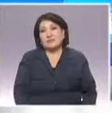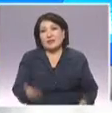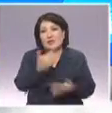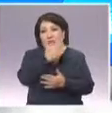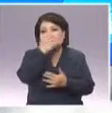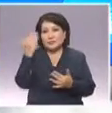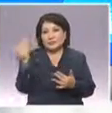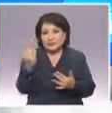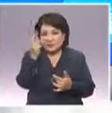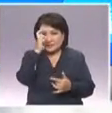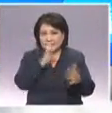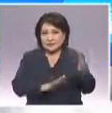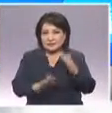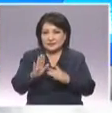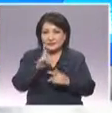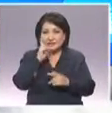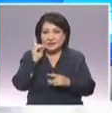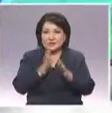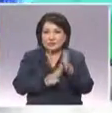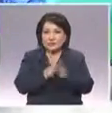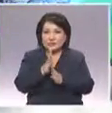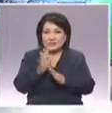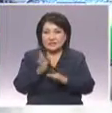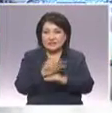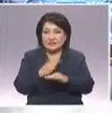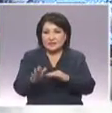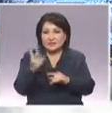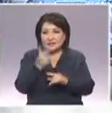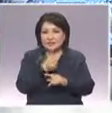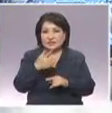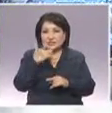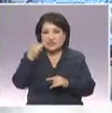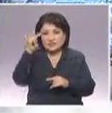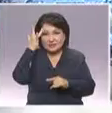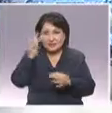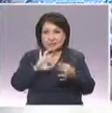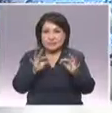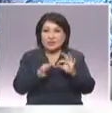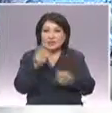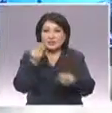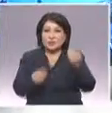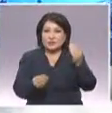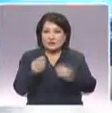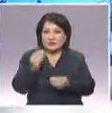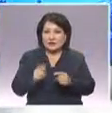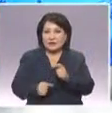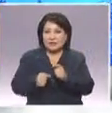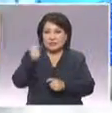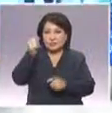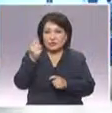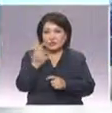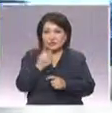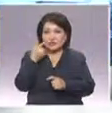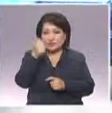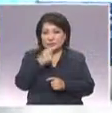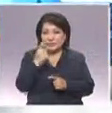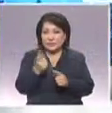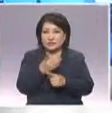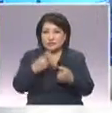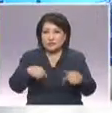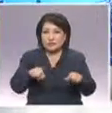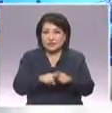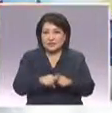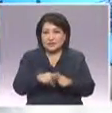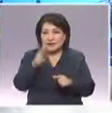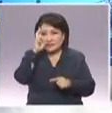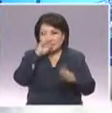Ал аспан асты елінде жасөспірімдер арасындағы екінші жазғы олимпиада ойындарының алауы тұтанды. 4 жылда бір рет ұйымдастырылатын сында еліміздің